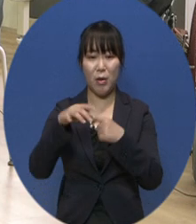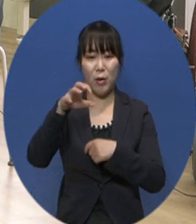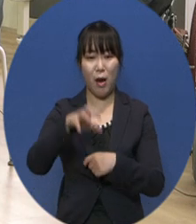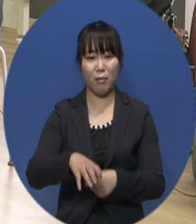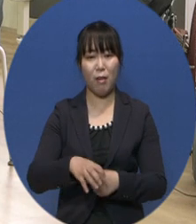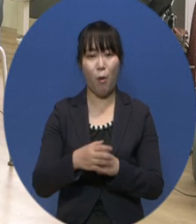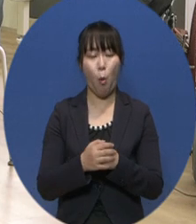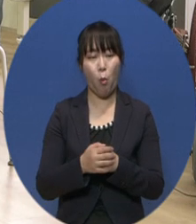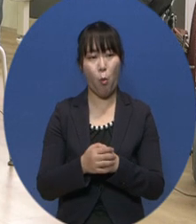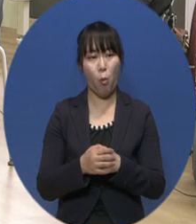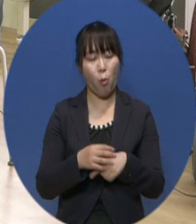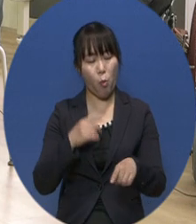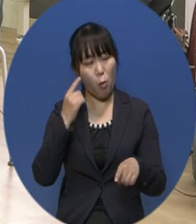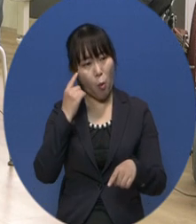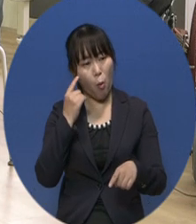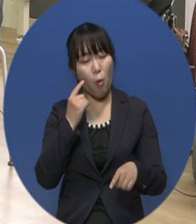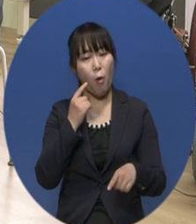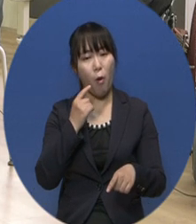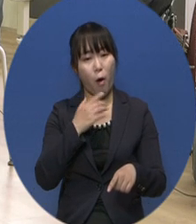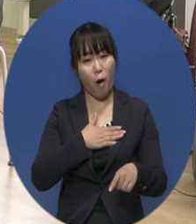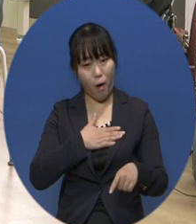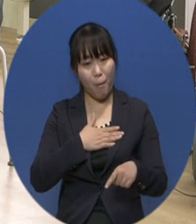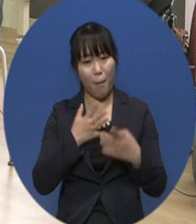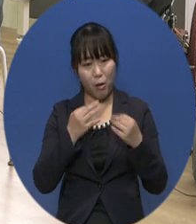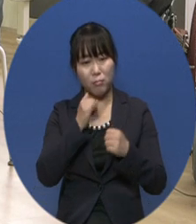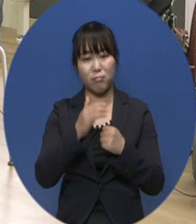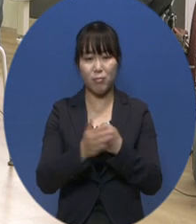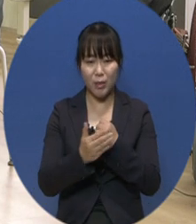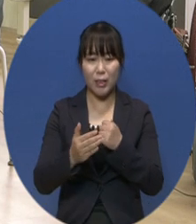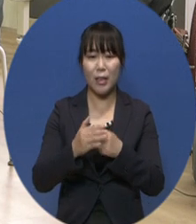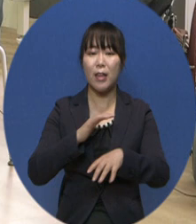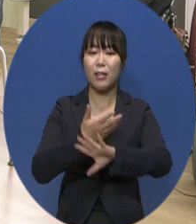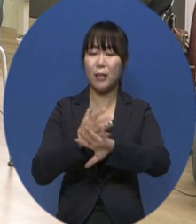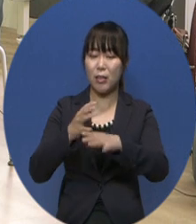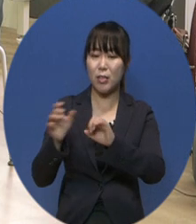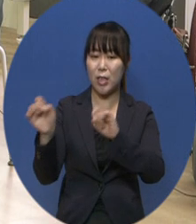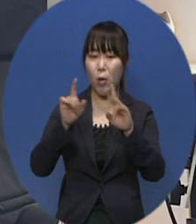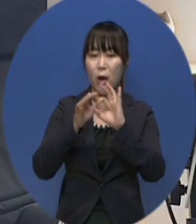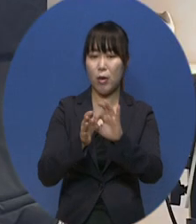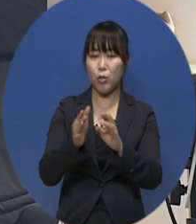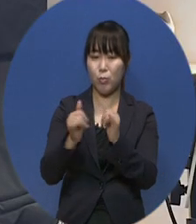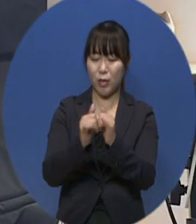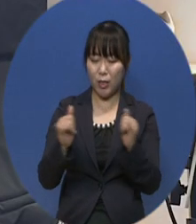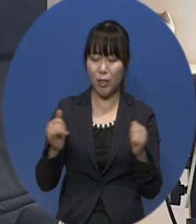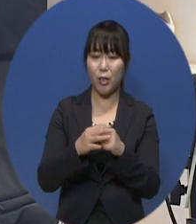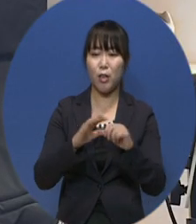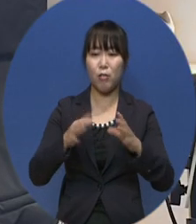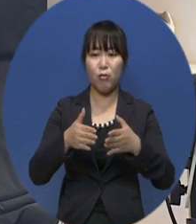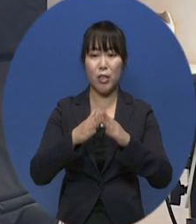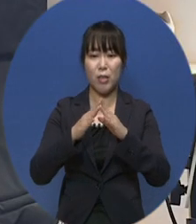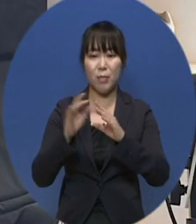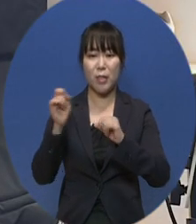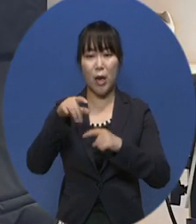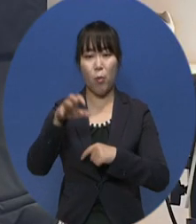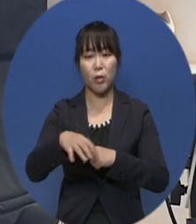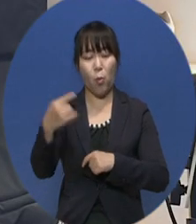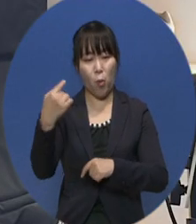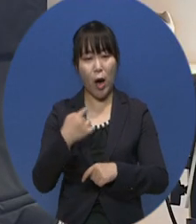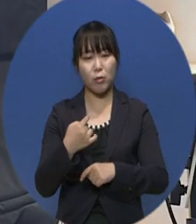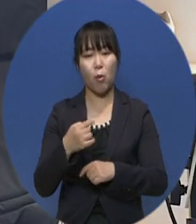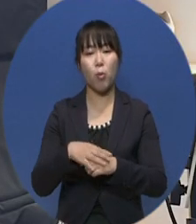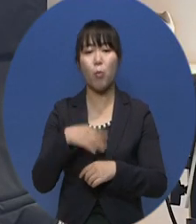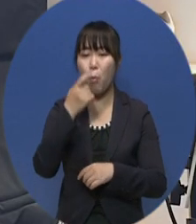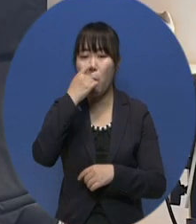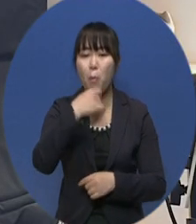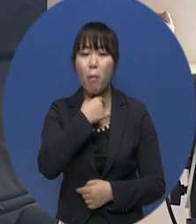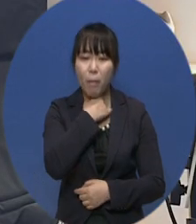인지도가 지금 점점 높아지다 보니까 네. 해외에서 재활에 대한 전문가들이 네. 국립재활원에 와서 연수를 받겠다고 이렇게